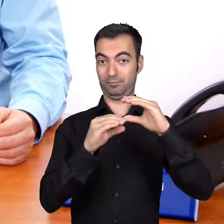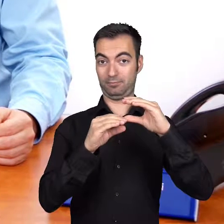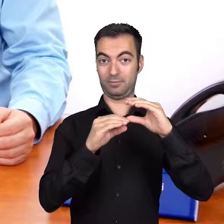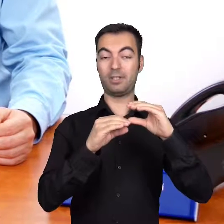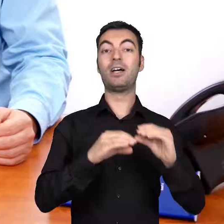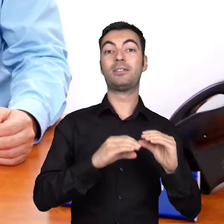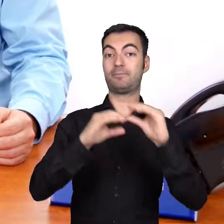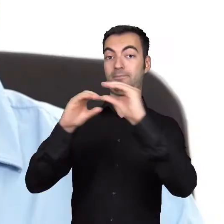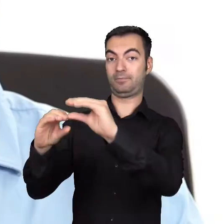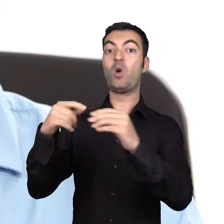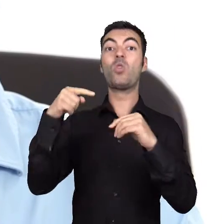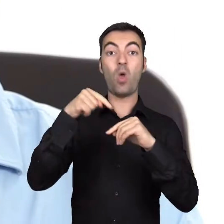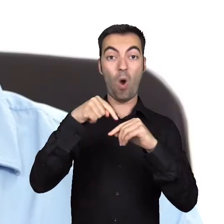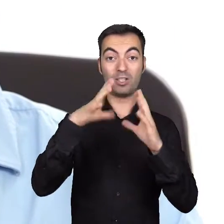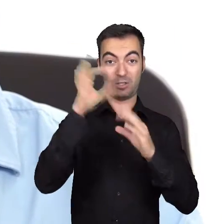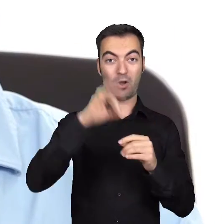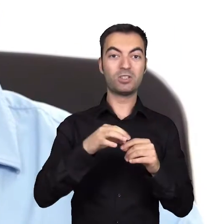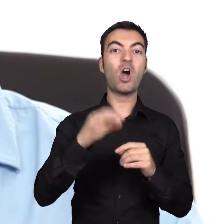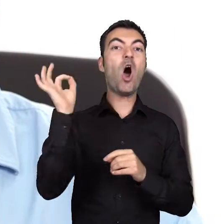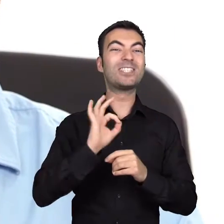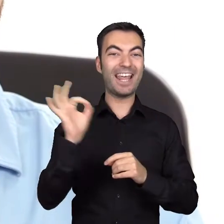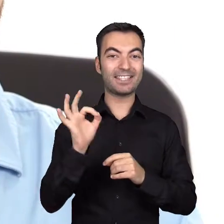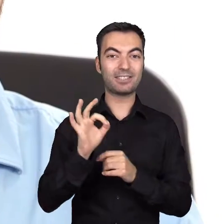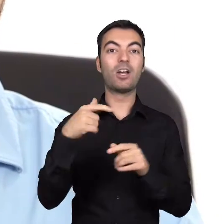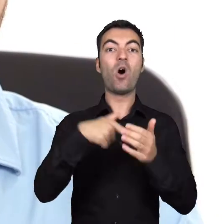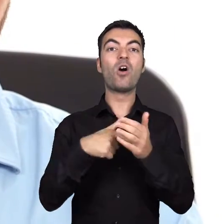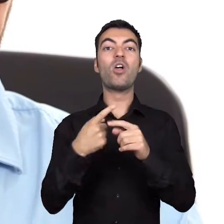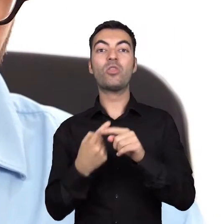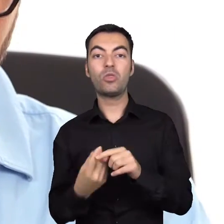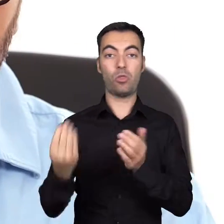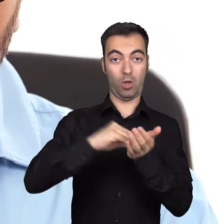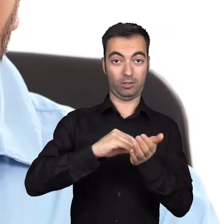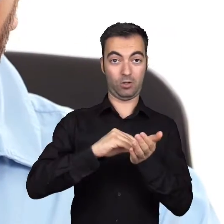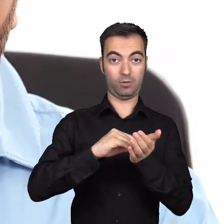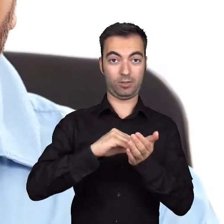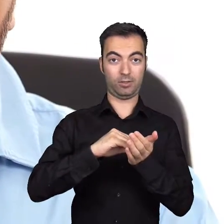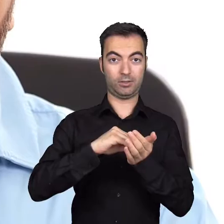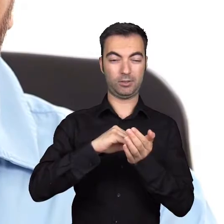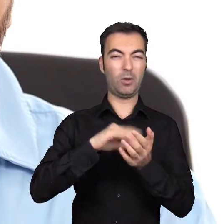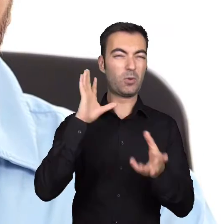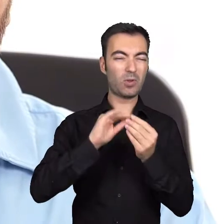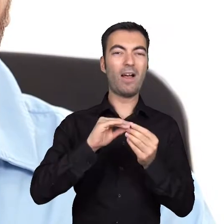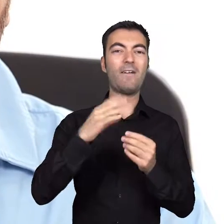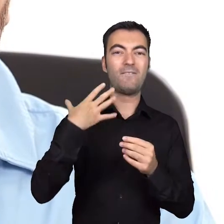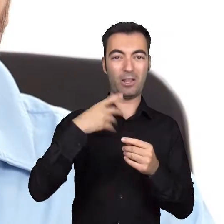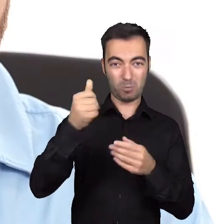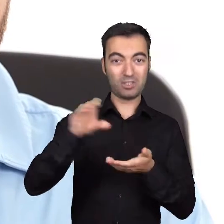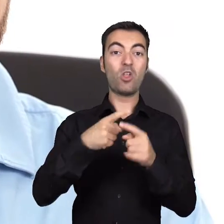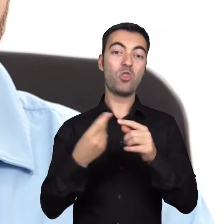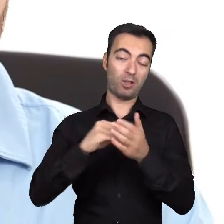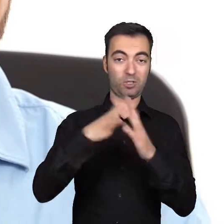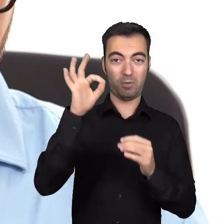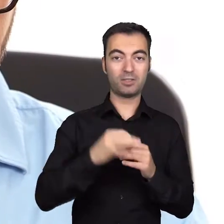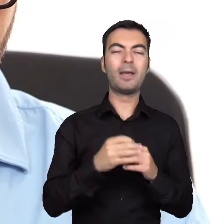10%. Te 10% to są odsetki. One zostają dopisane do tej kwoty, którą